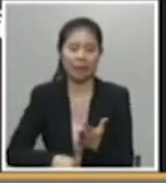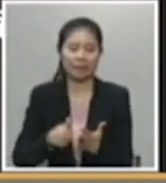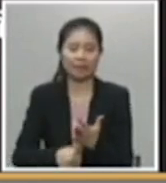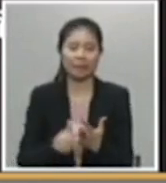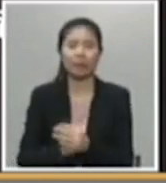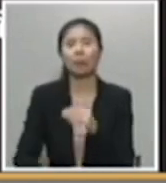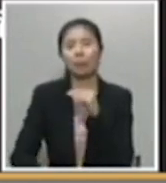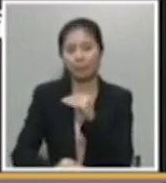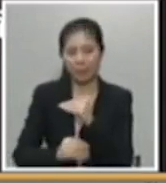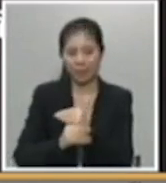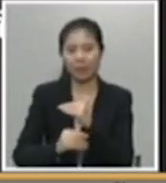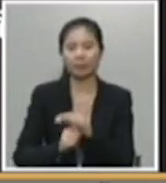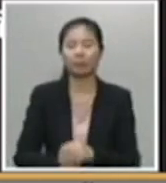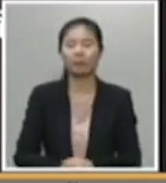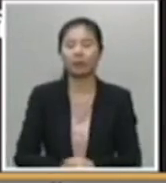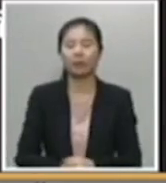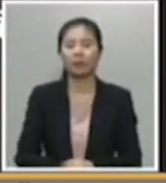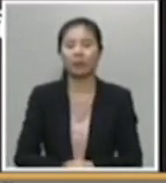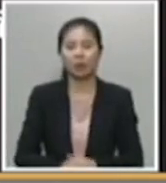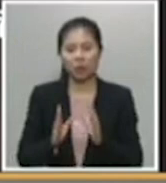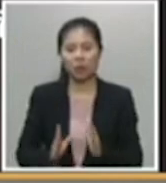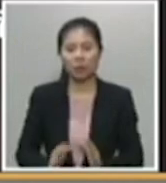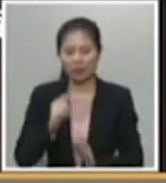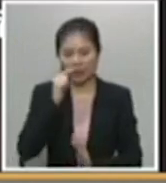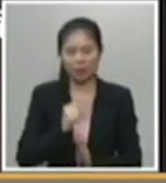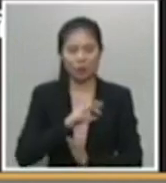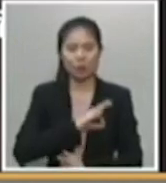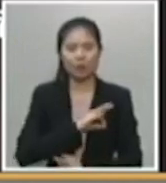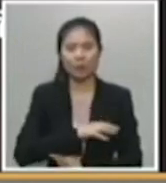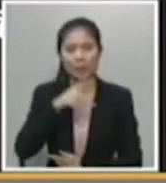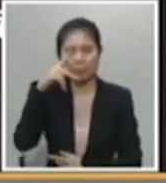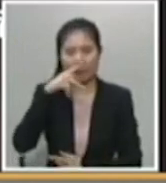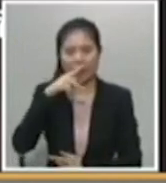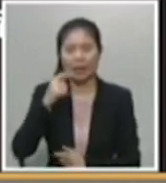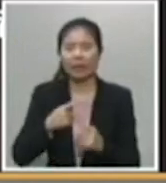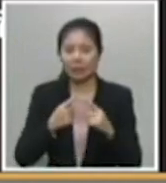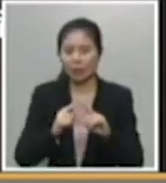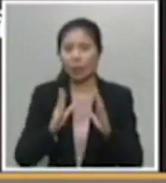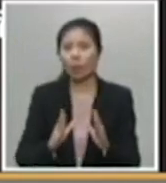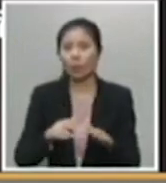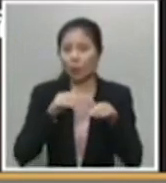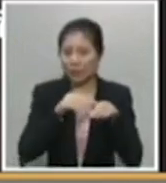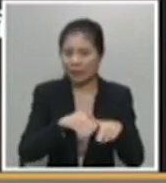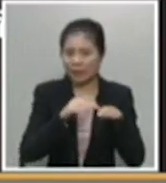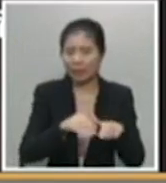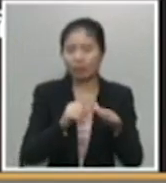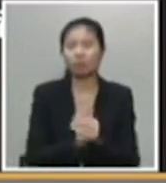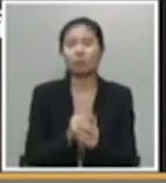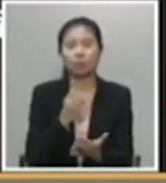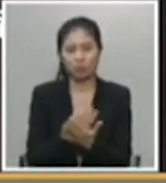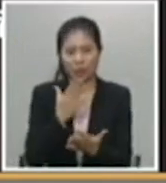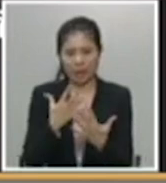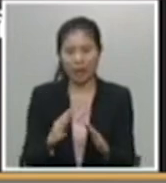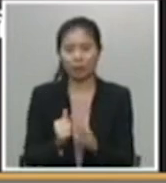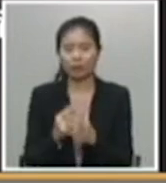ติซึ่งคนไทยเราฟังแล้วมีความรู้สึกว่าเป็นเรื่องที่แปลกนะครับแต่สำหรับชาวออสเตรเลียก็ถือว่าเขาร่ำรวยเพียงพอแล้วเขาให้ความสำคั